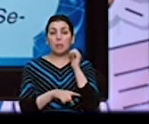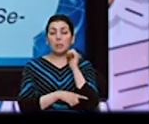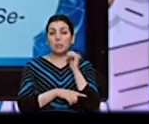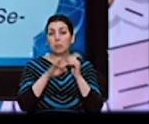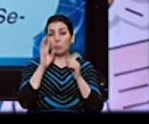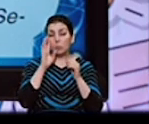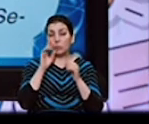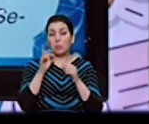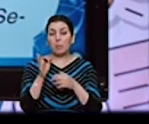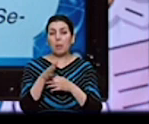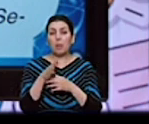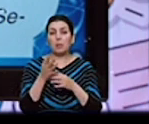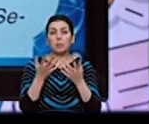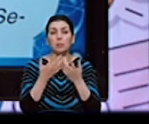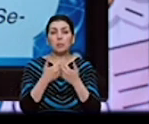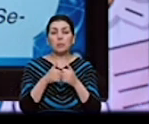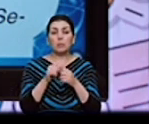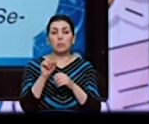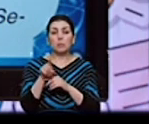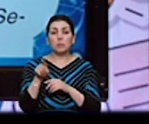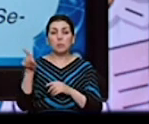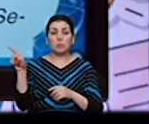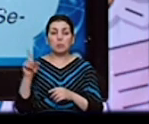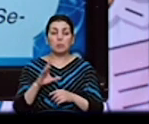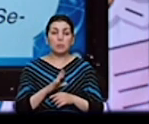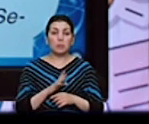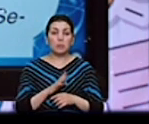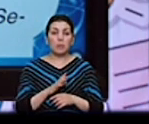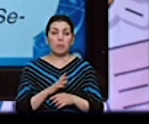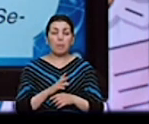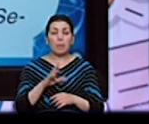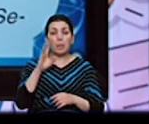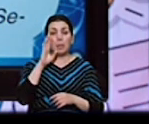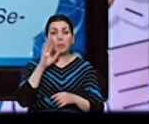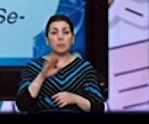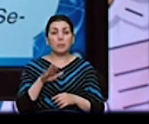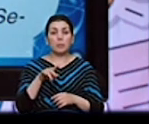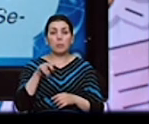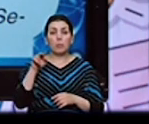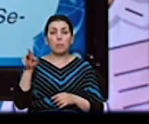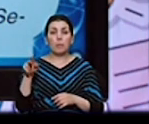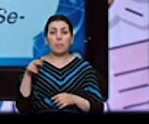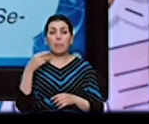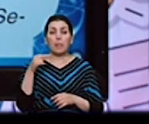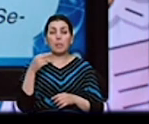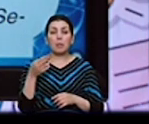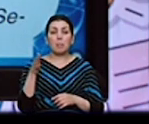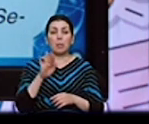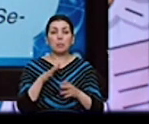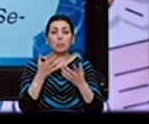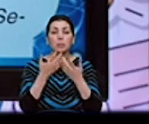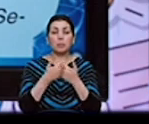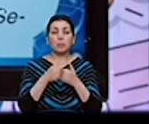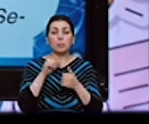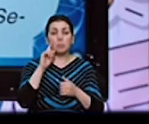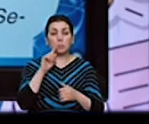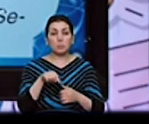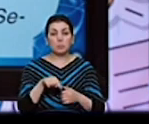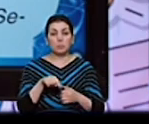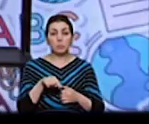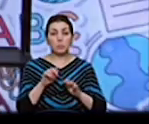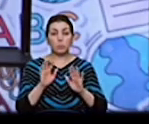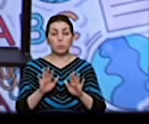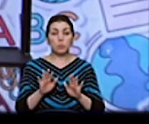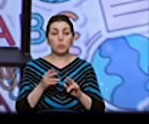bolani baliqni sanab kelishga yuborishdi. Kenja toy bor yo'g'i 20 gacha sanashni